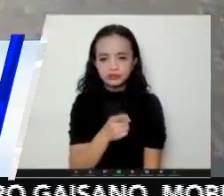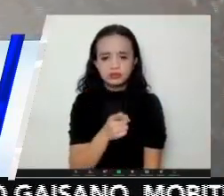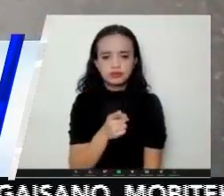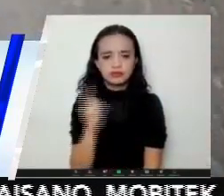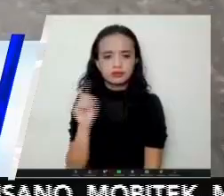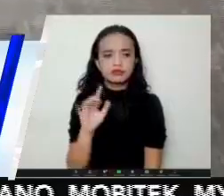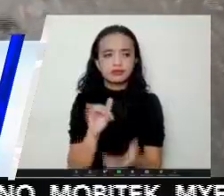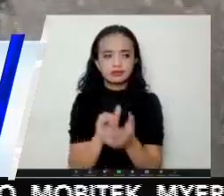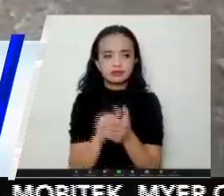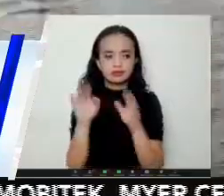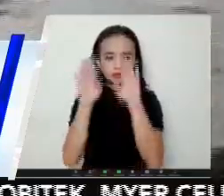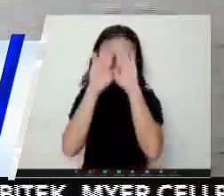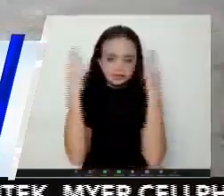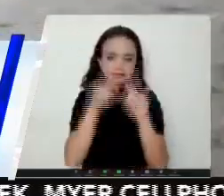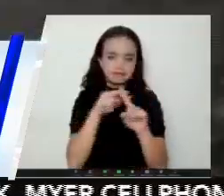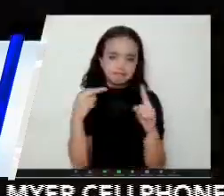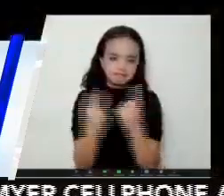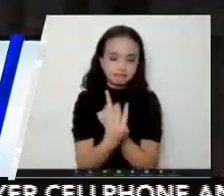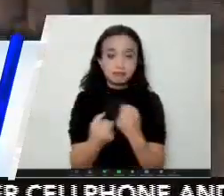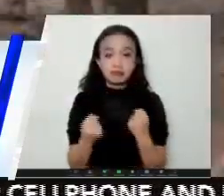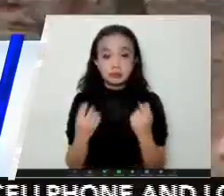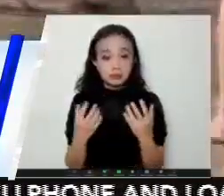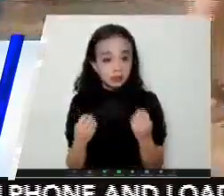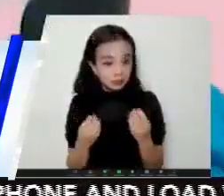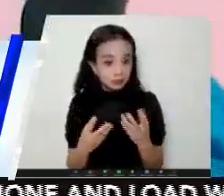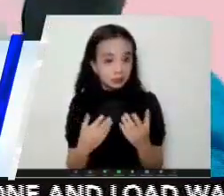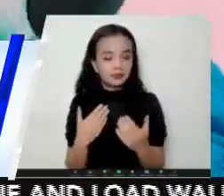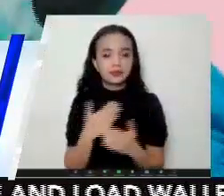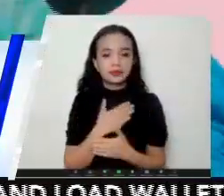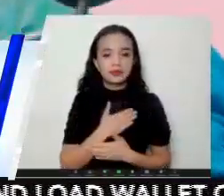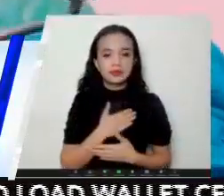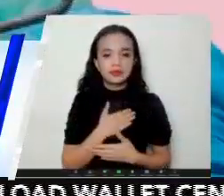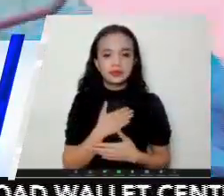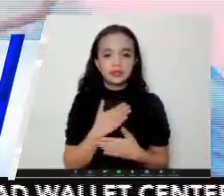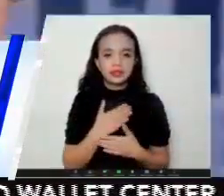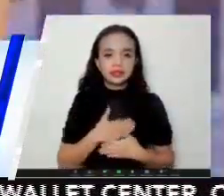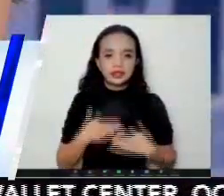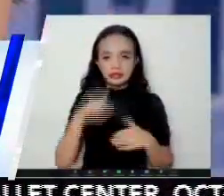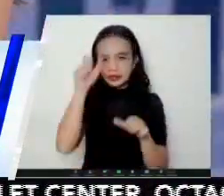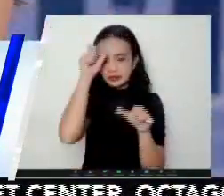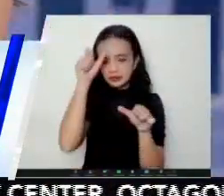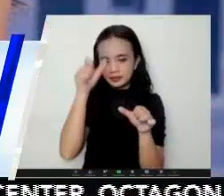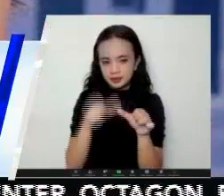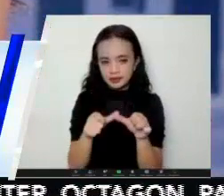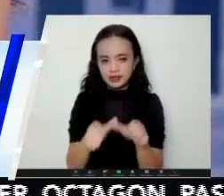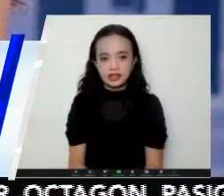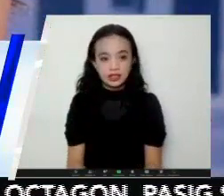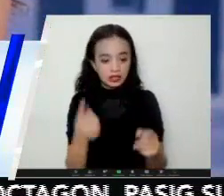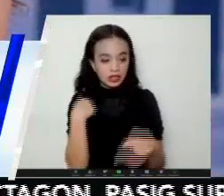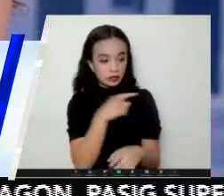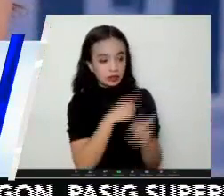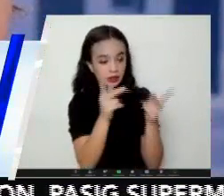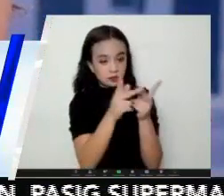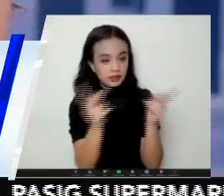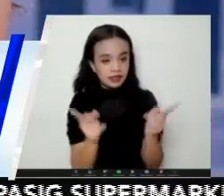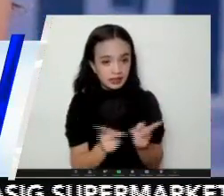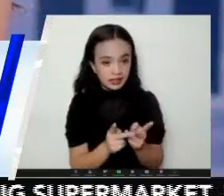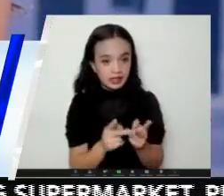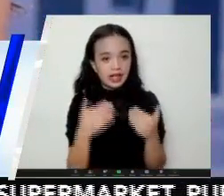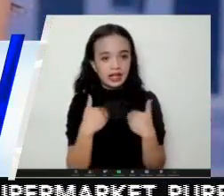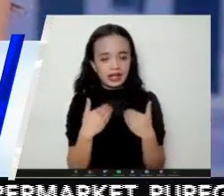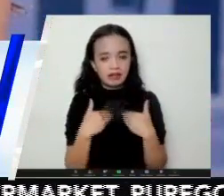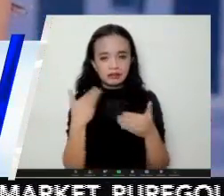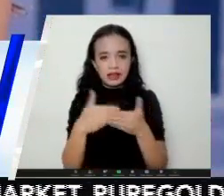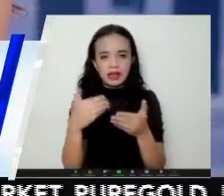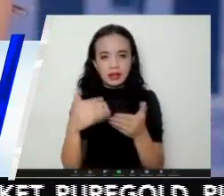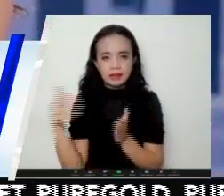perspective. Marami rin daw silang fun memories sa set. Yung location kasi namin may malapit na ilog.